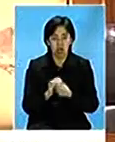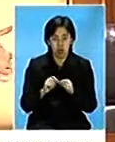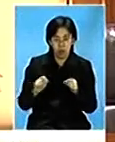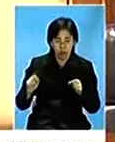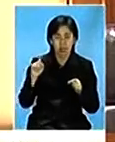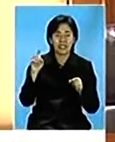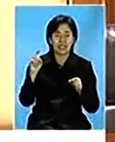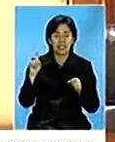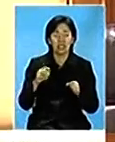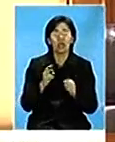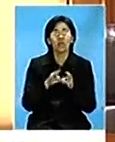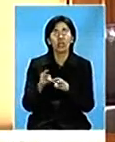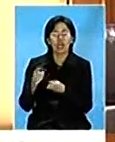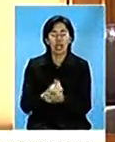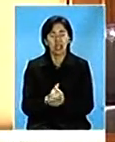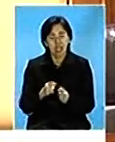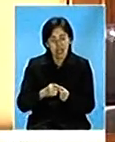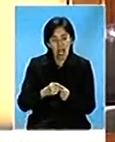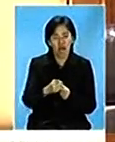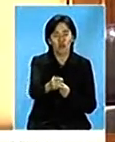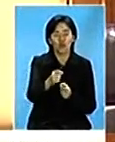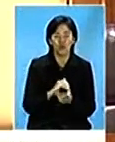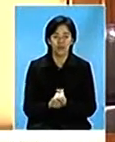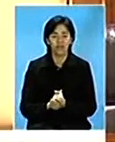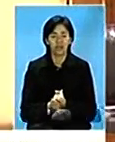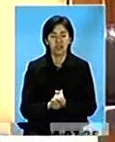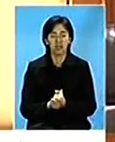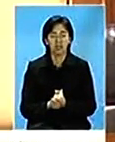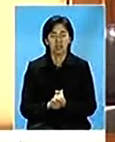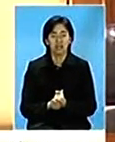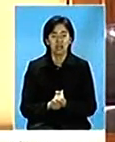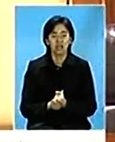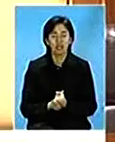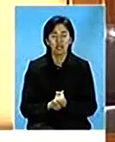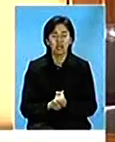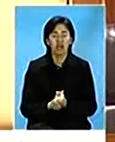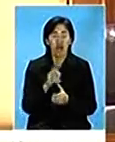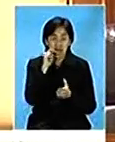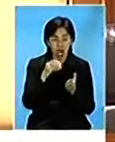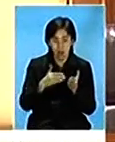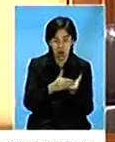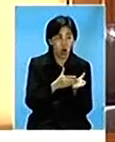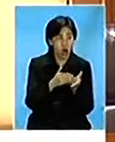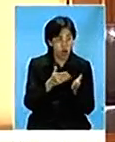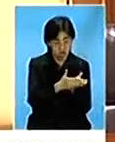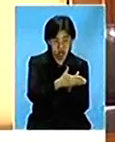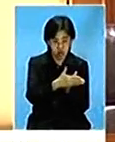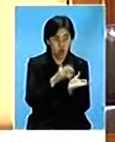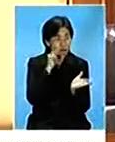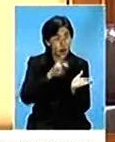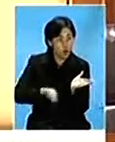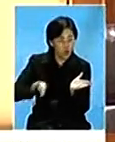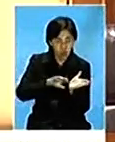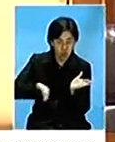ายไม่ได้ทางเดียวที่จะเพิ่มเคอร์เรนต์เพิ่มเคอร์เรนต์คือเพิ่มสปีดนะการจะเพิ่มสปีดของน้ำได้ก็ต้องดันนะครับ